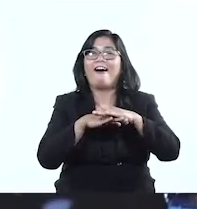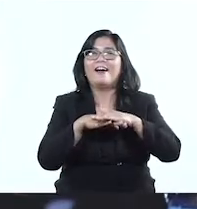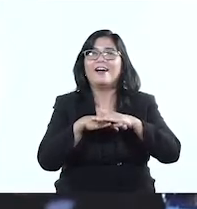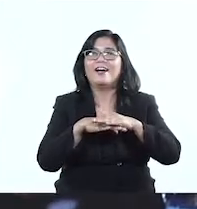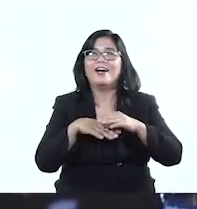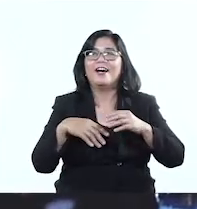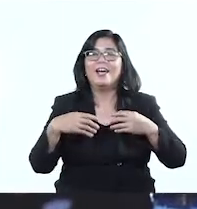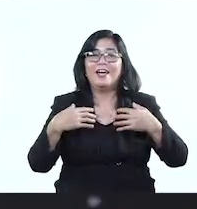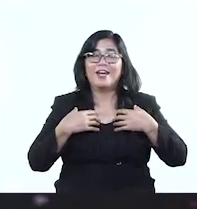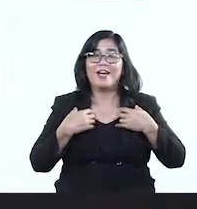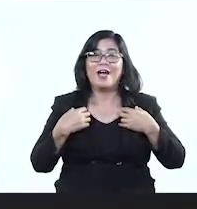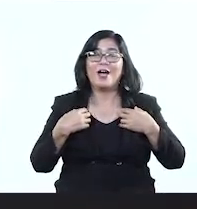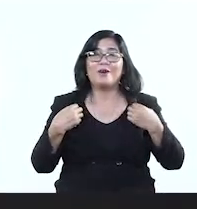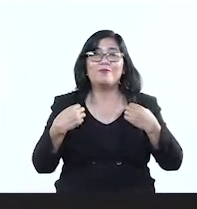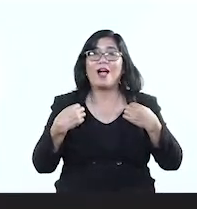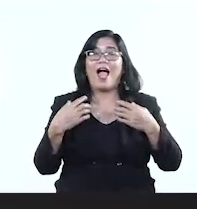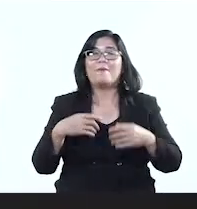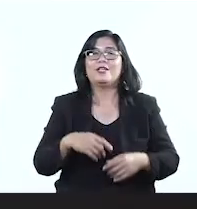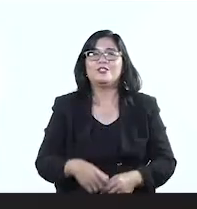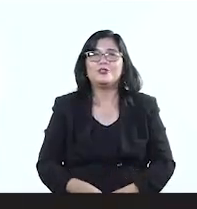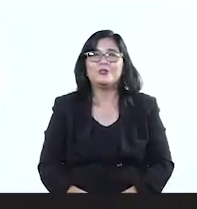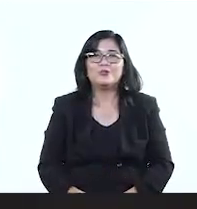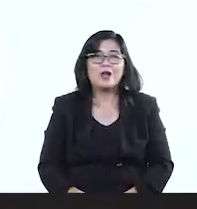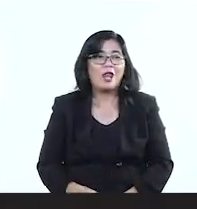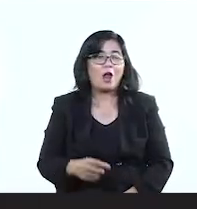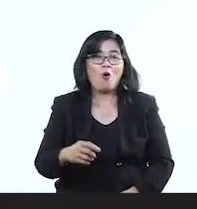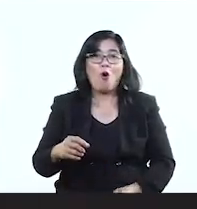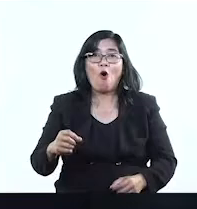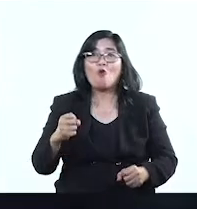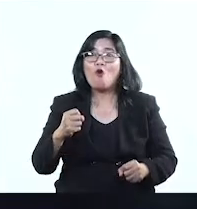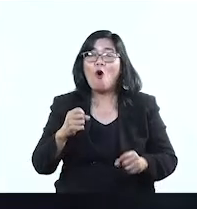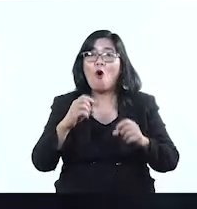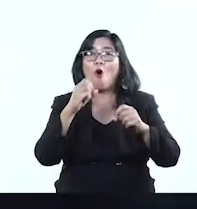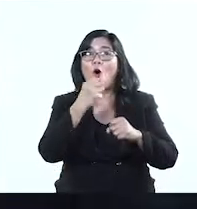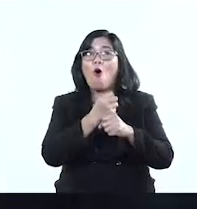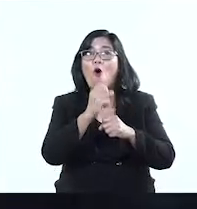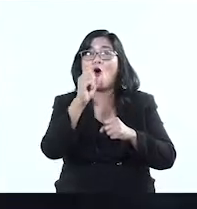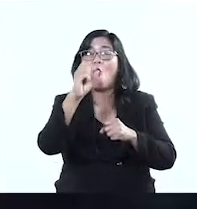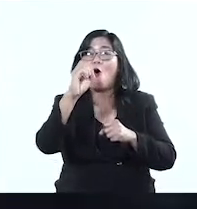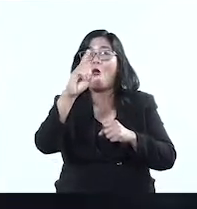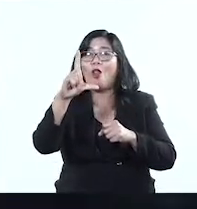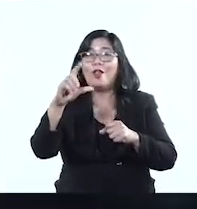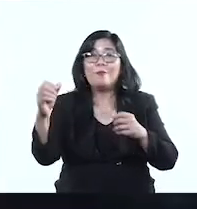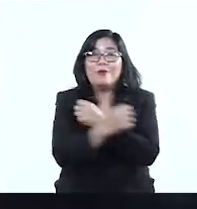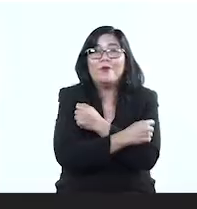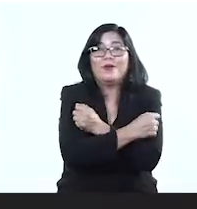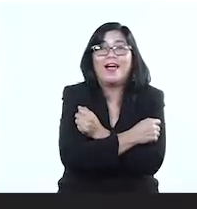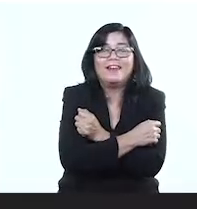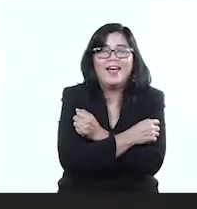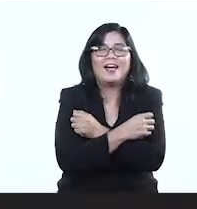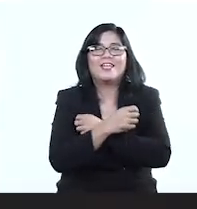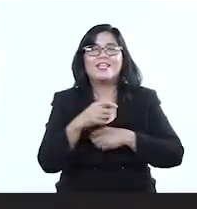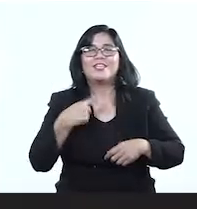sangking panah rumah lu pas gosoma Wow peluk-pelukan kita darai sudah